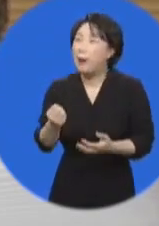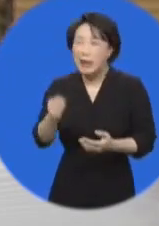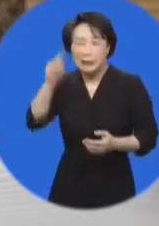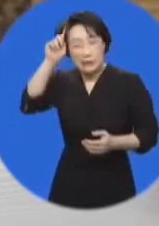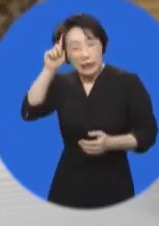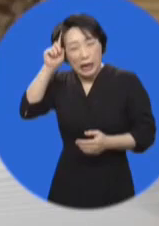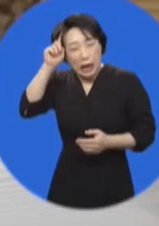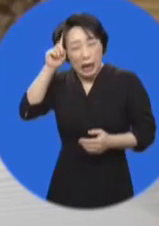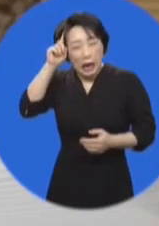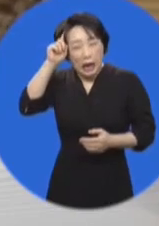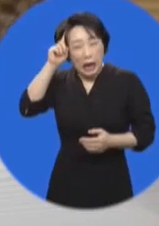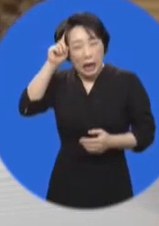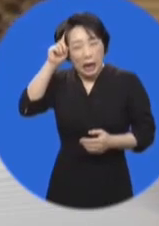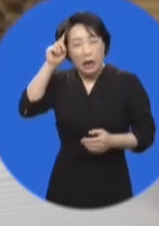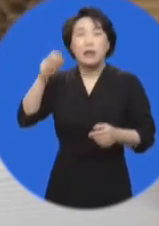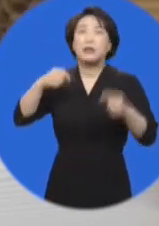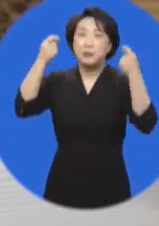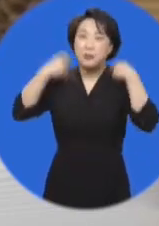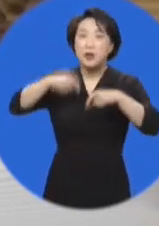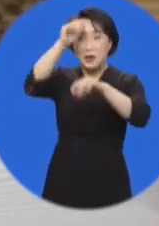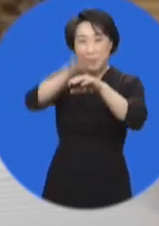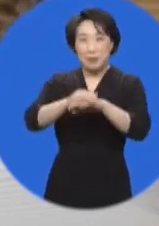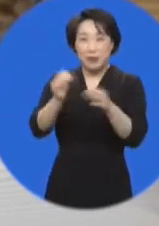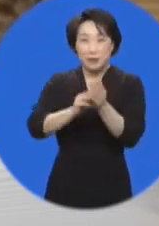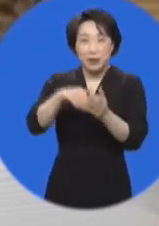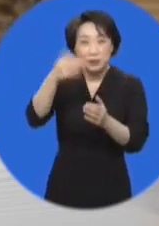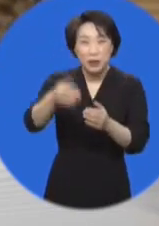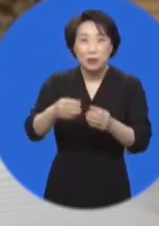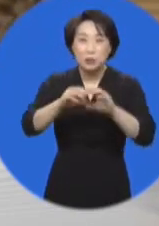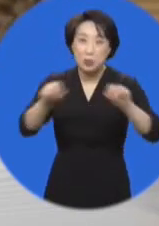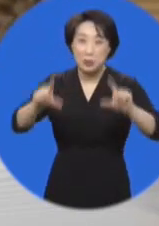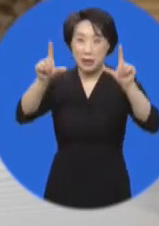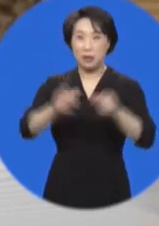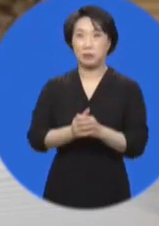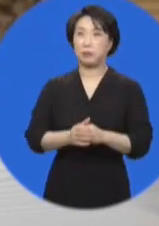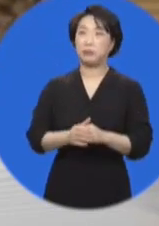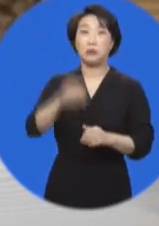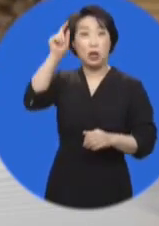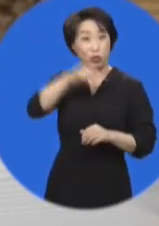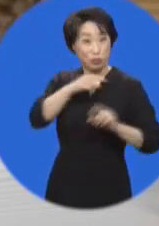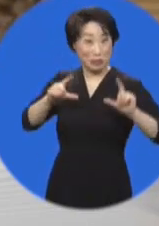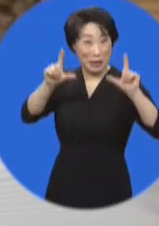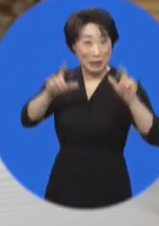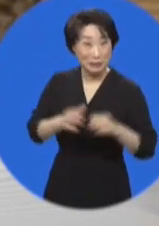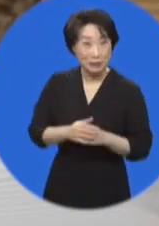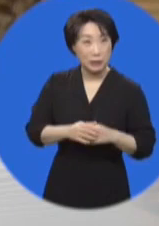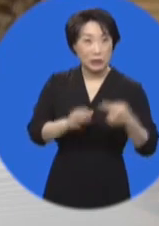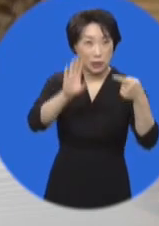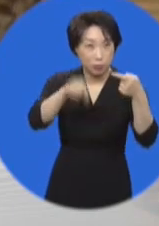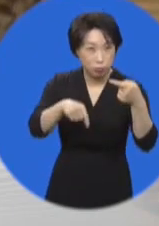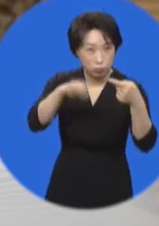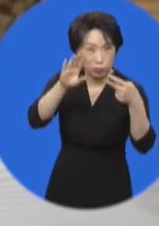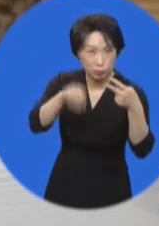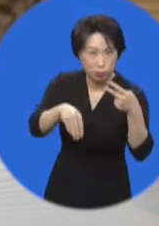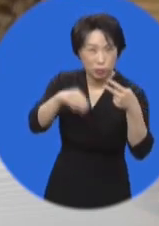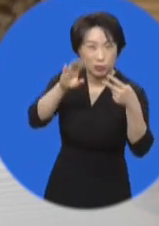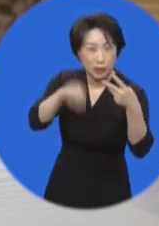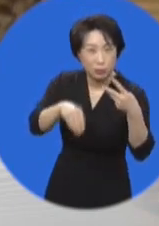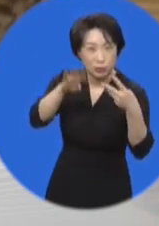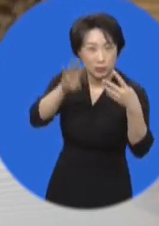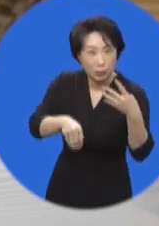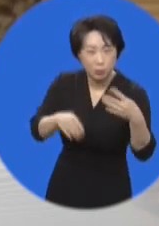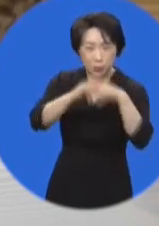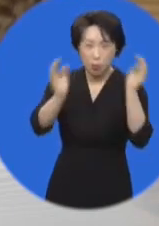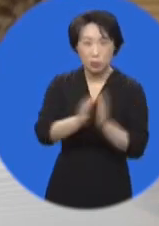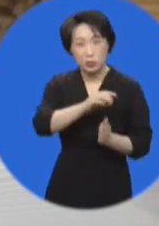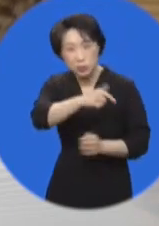빠지도록. 그리고 또 금요일 차례 마치면 바로 토요일 날이에요. 토요일 되면 내일 주일 날이요. 일부 이 모든 예배